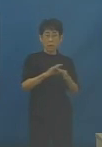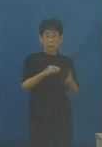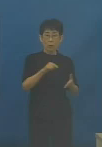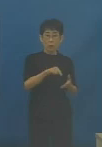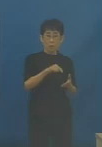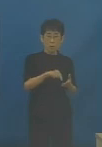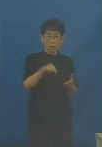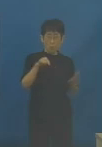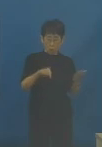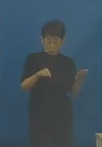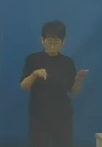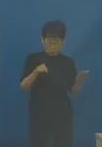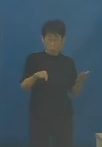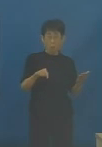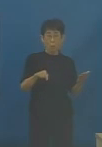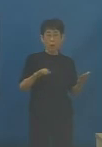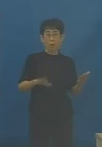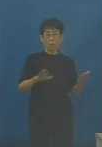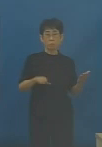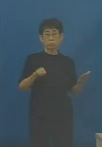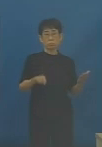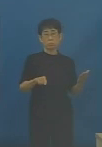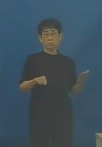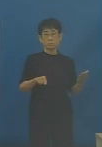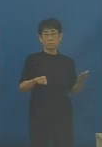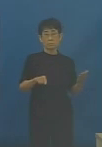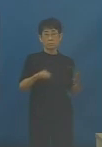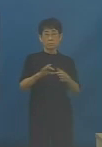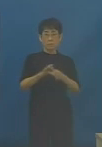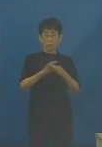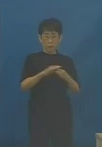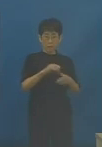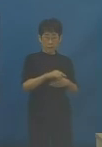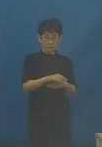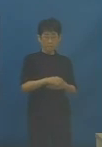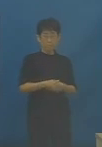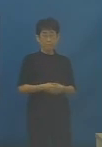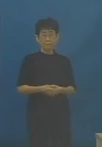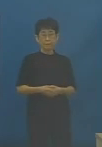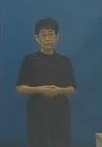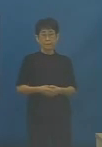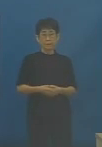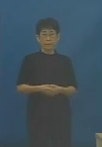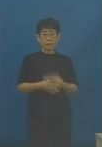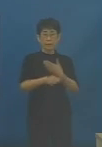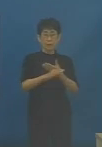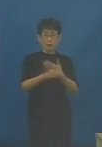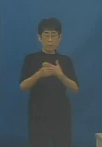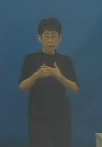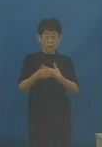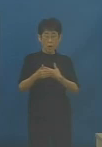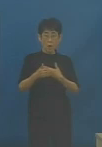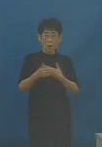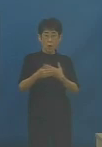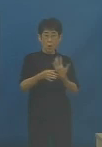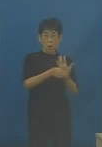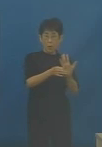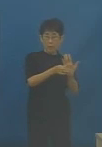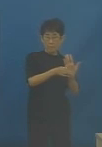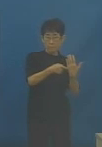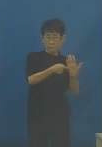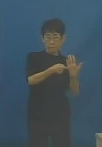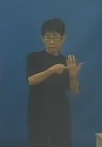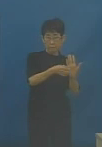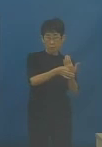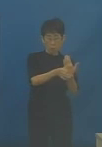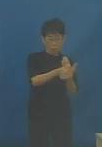々は借用しようと考えました。でそこに実は例えば、保険の証明書に必要な事項というのは書いてありますよ